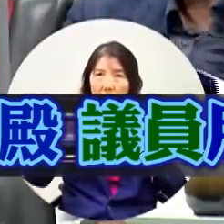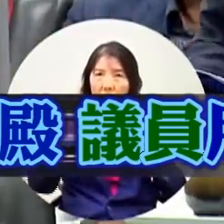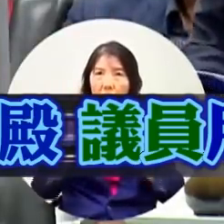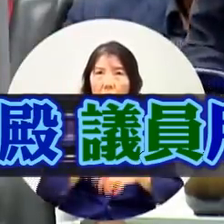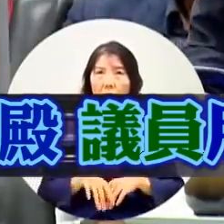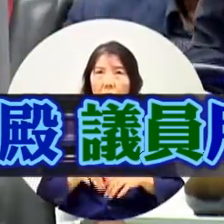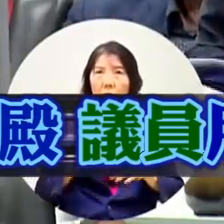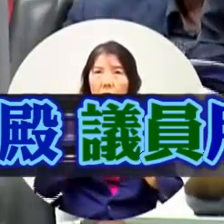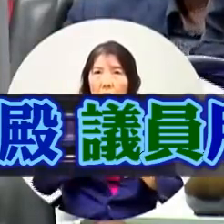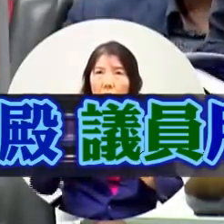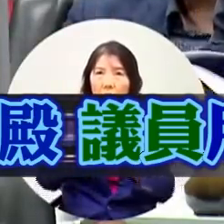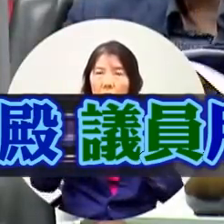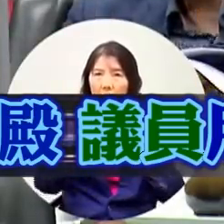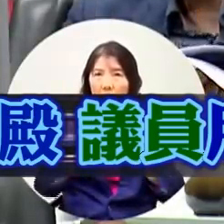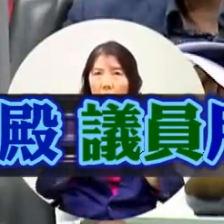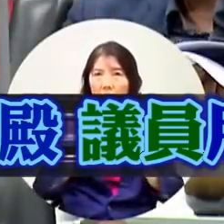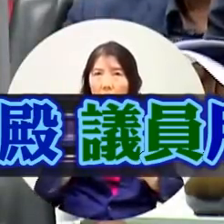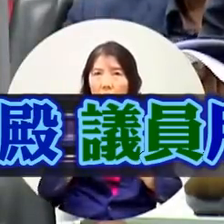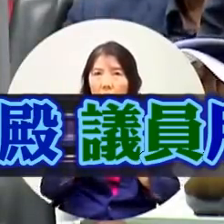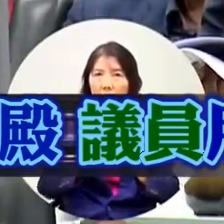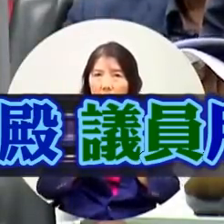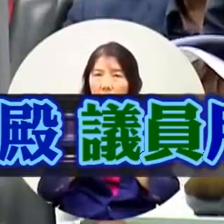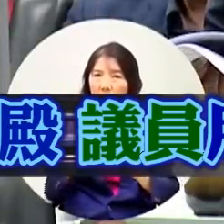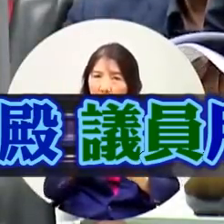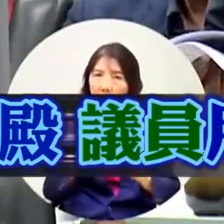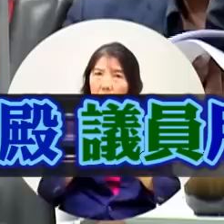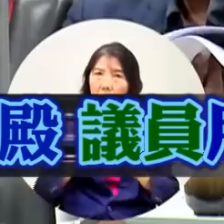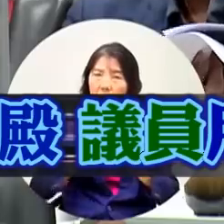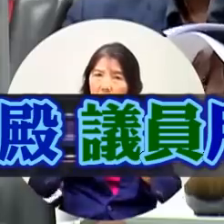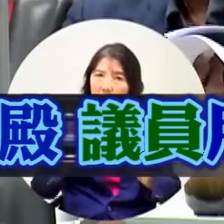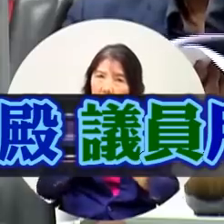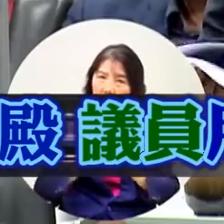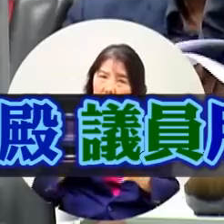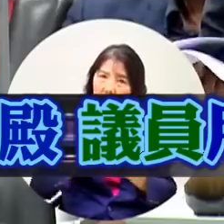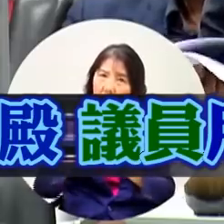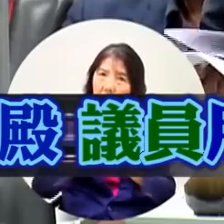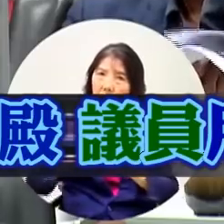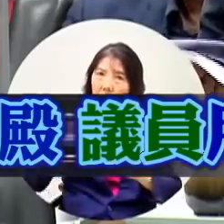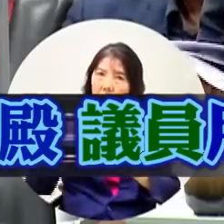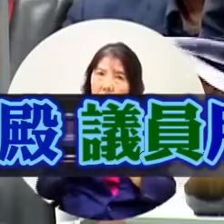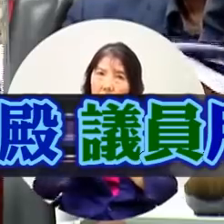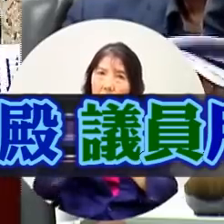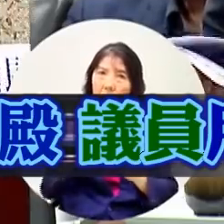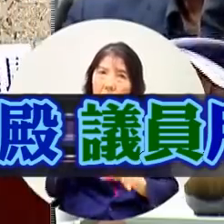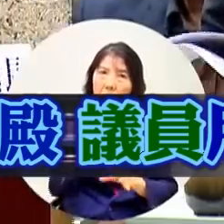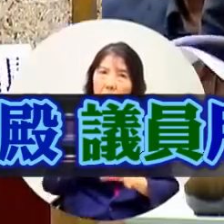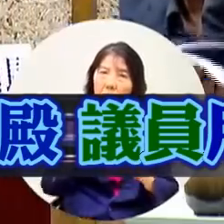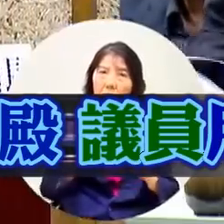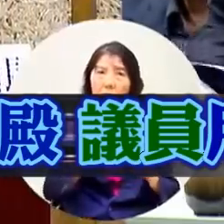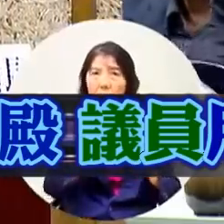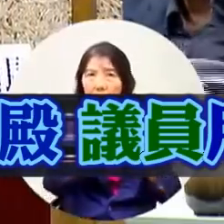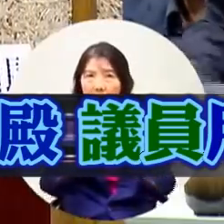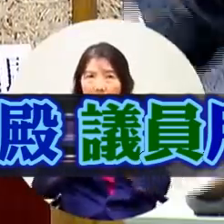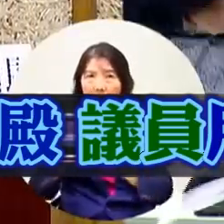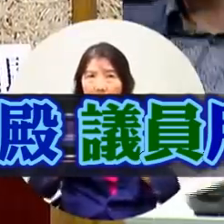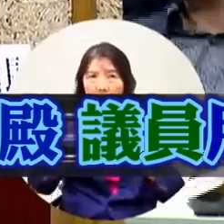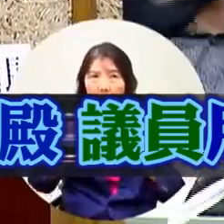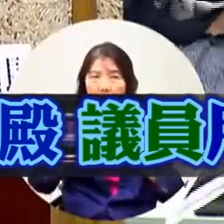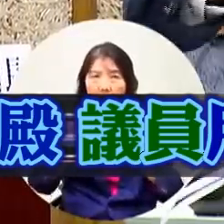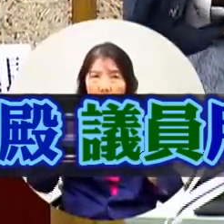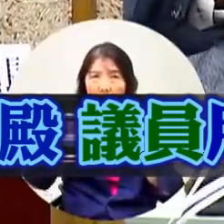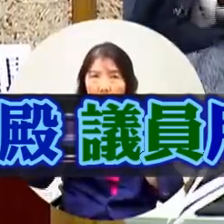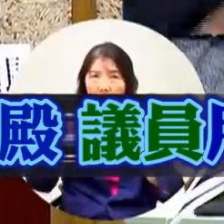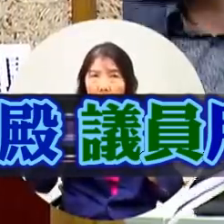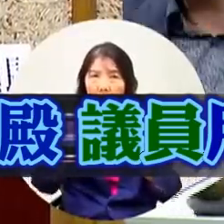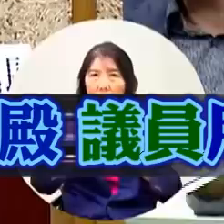资金区的部分当然免关税、免营业税跟免货物税，可是它有很多间接效益，包括我们地方税的部分。 好，所以你想回答的答